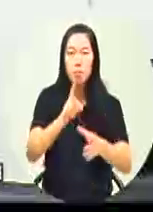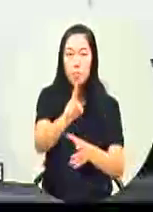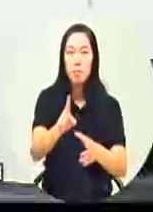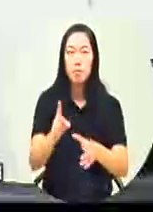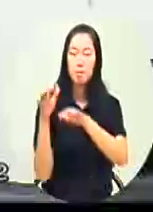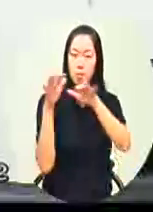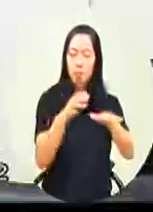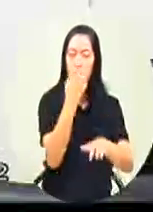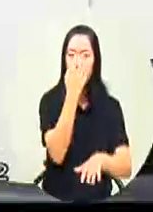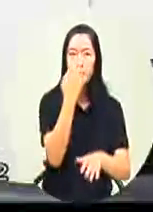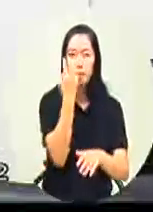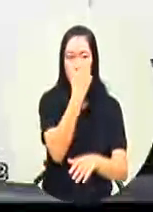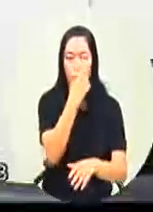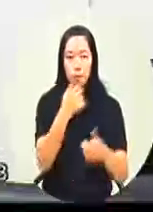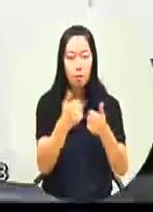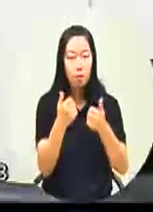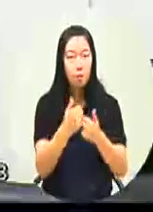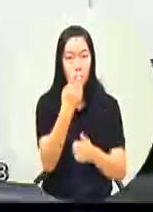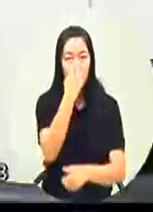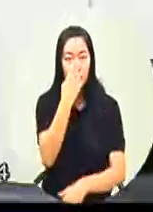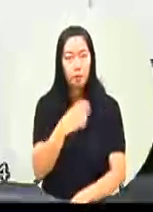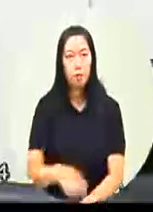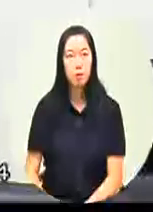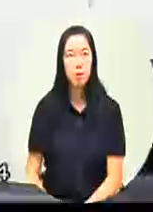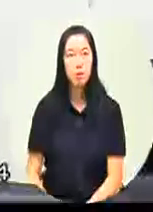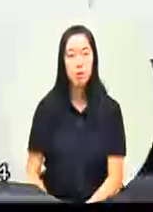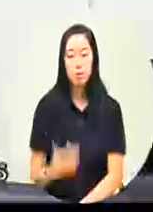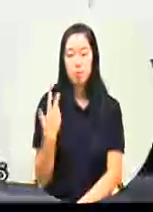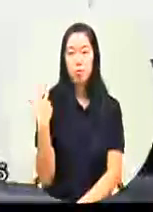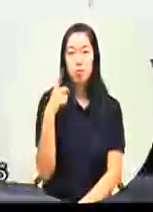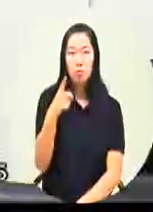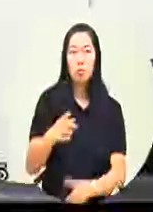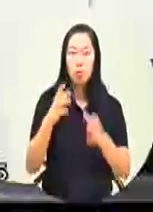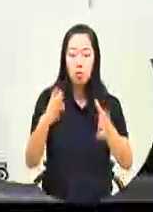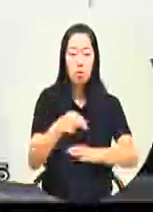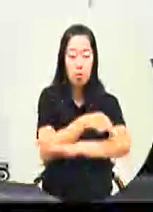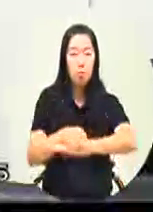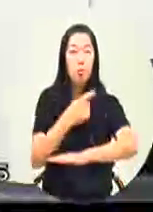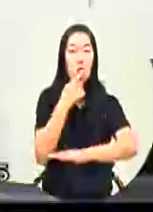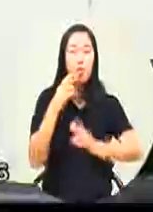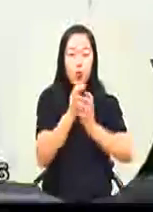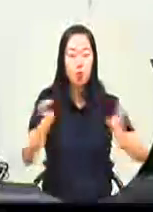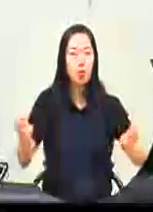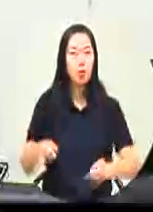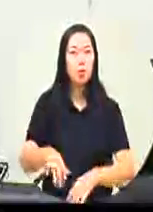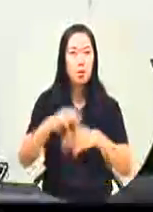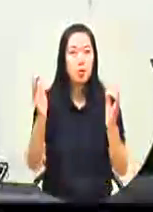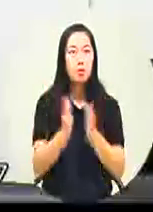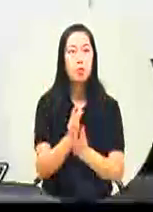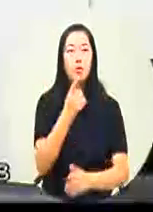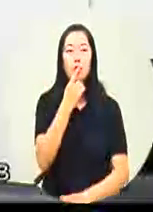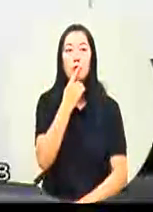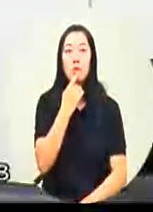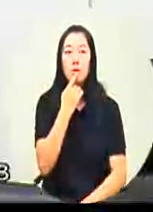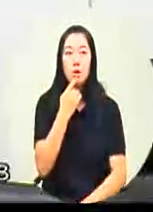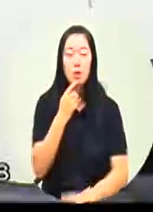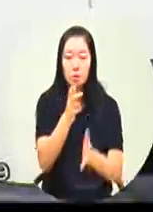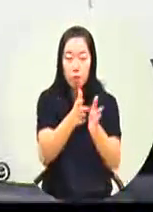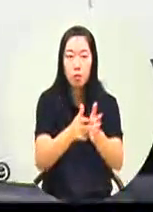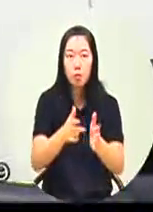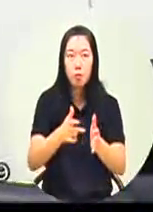池火车站在你们上个礼拜画了一个红线，全部把火车站前面的都画红线，